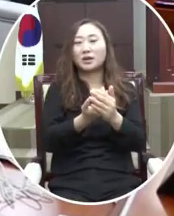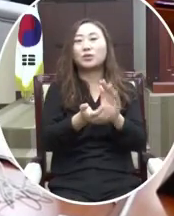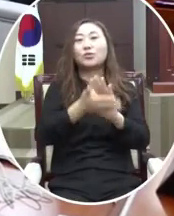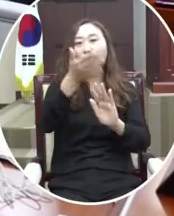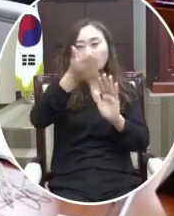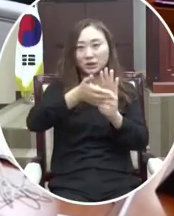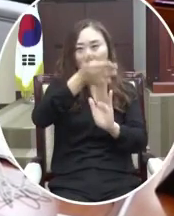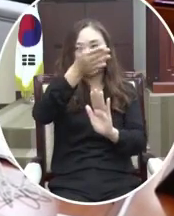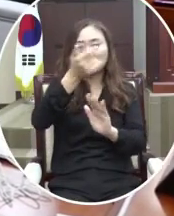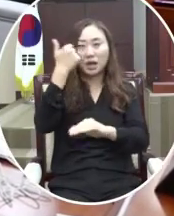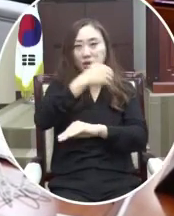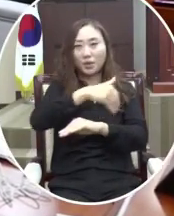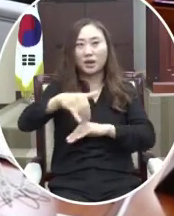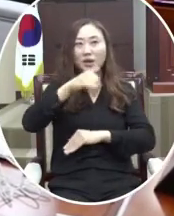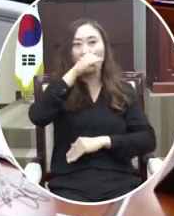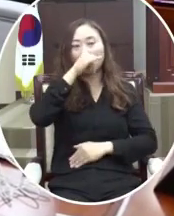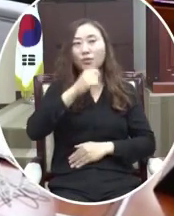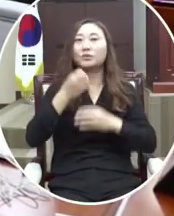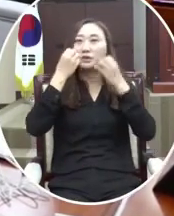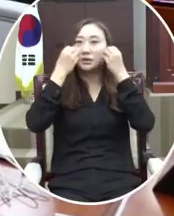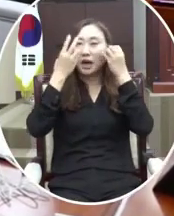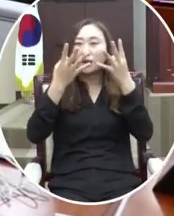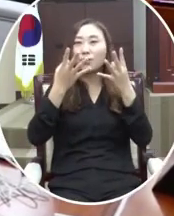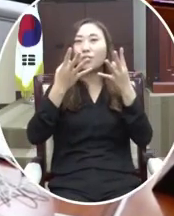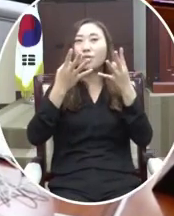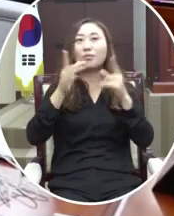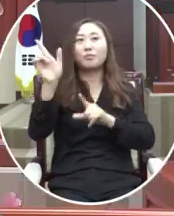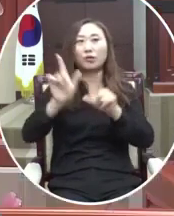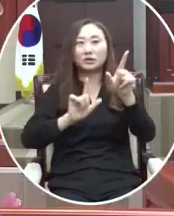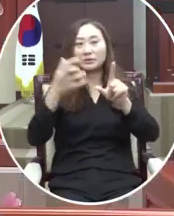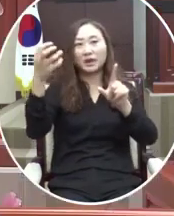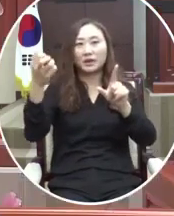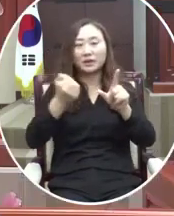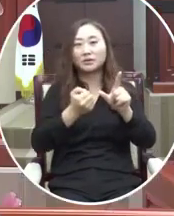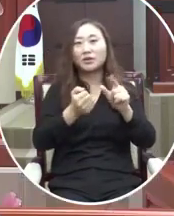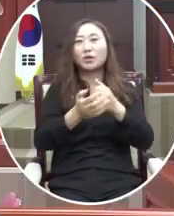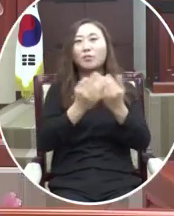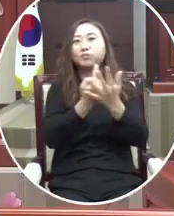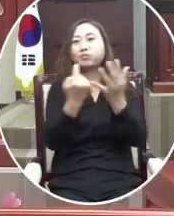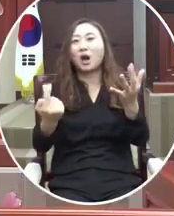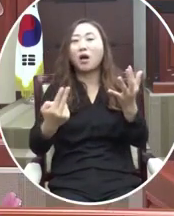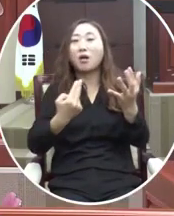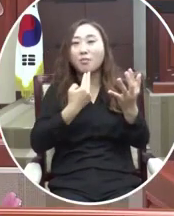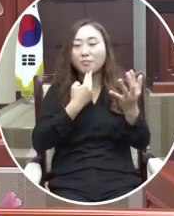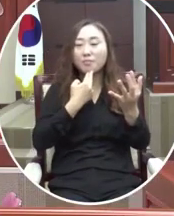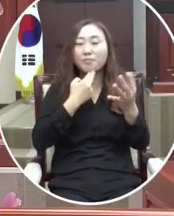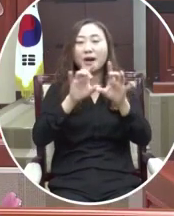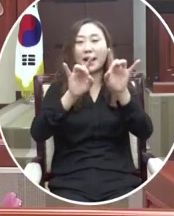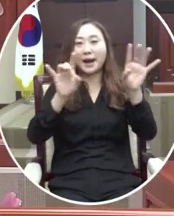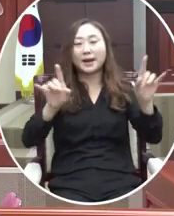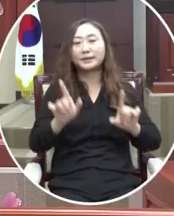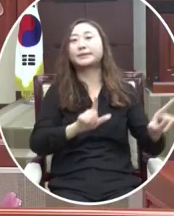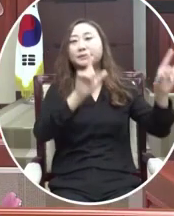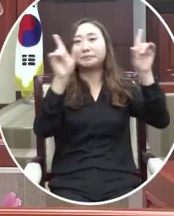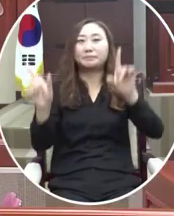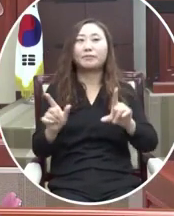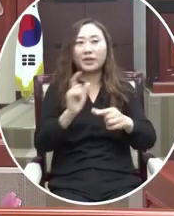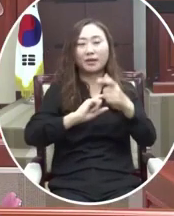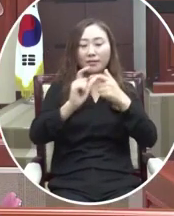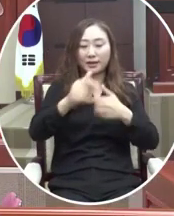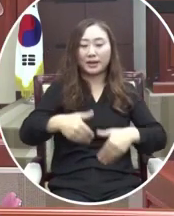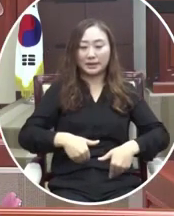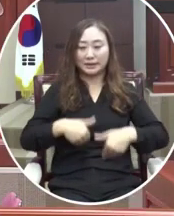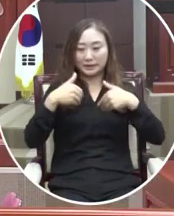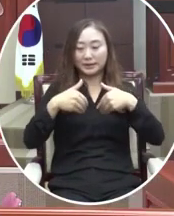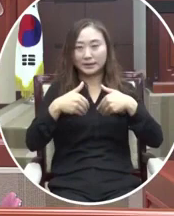그려 나가고 새로운 그림의 틀에 에서 소외되는 구민이 없도록 한 사람 한 사람의 삶을